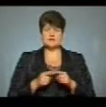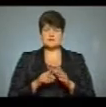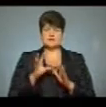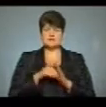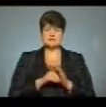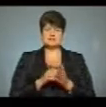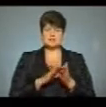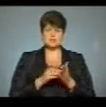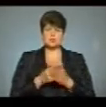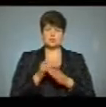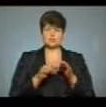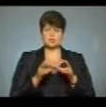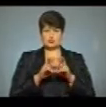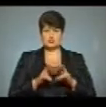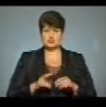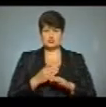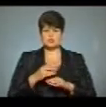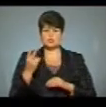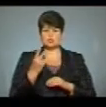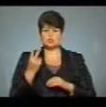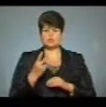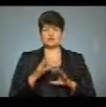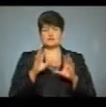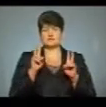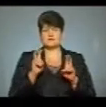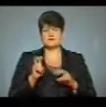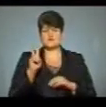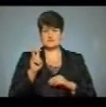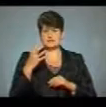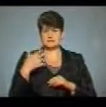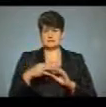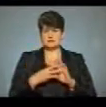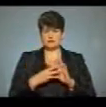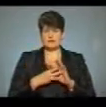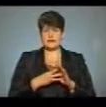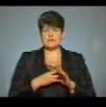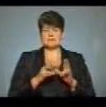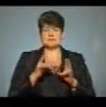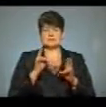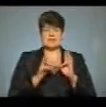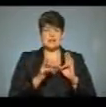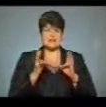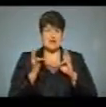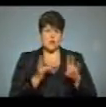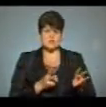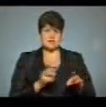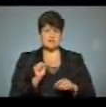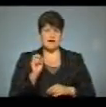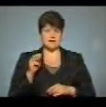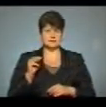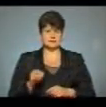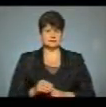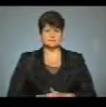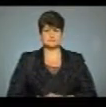до реєстру досудових розслідувань за частиною 2 статті 258 «Терористичний акт», повідомив речник Нацполіції області